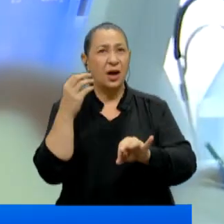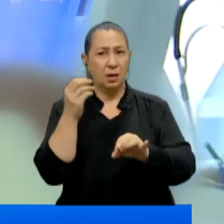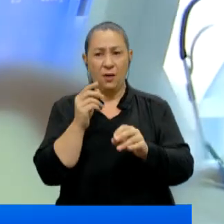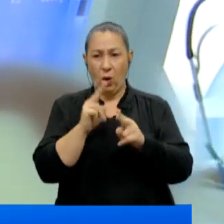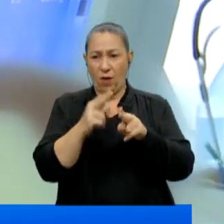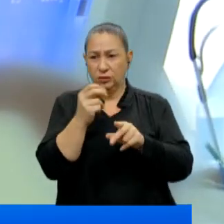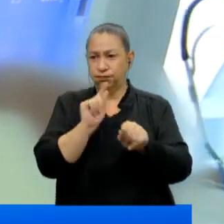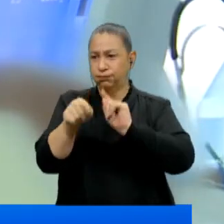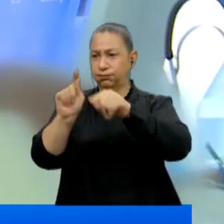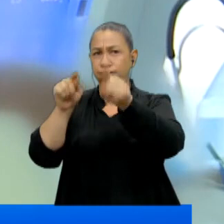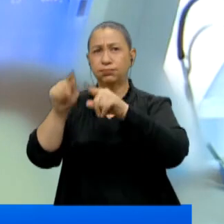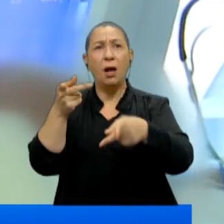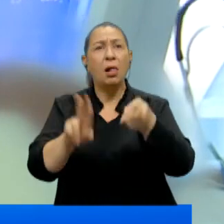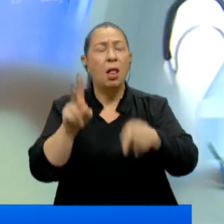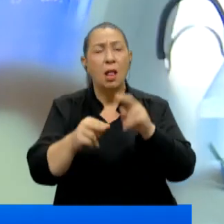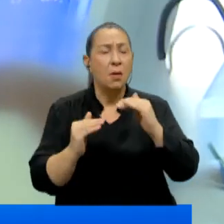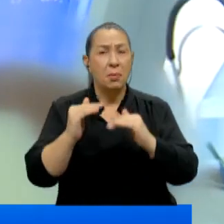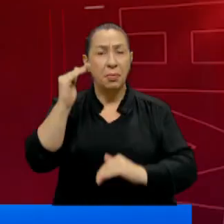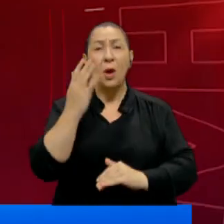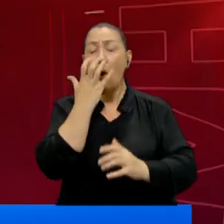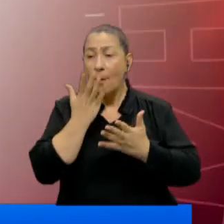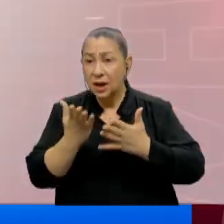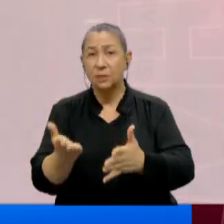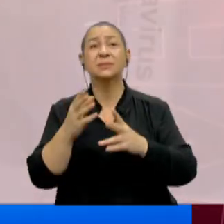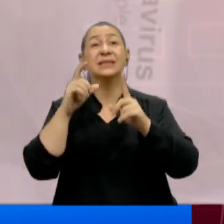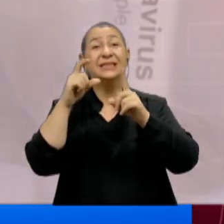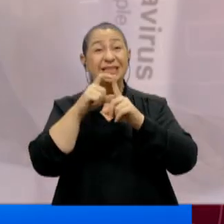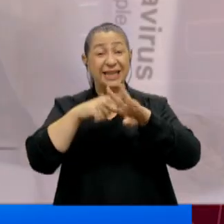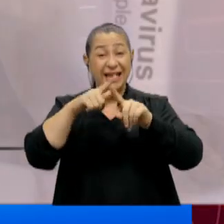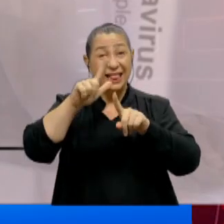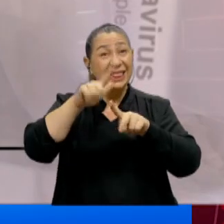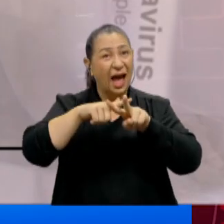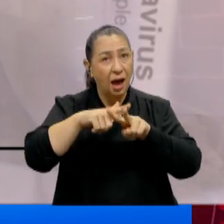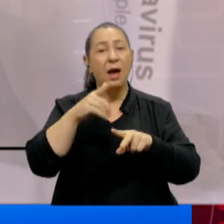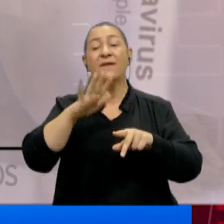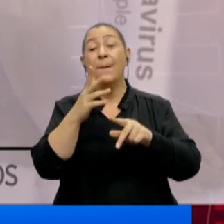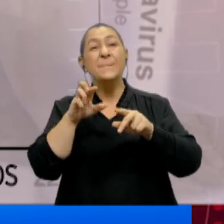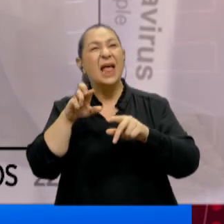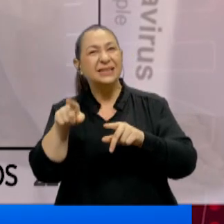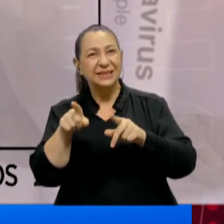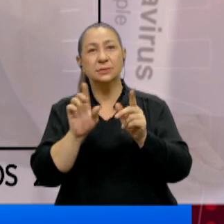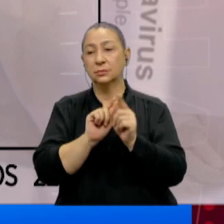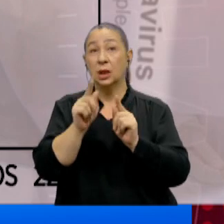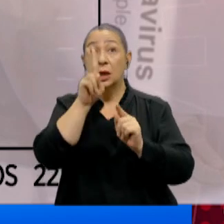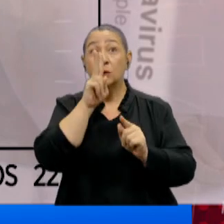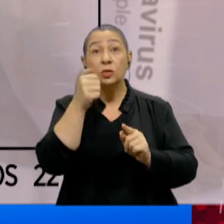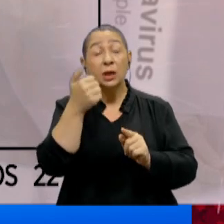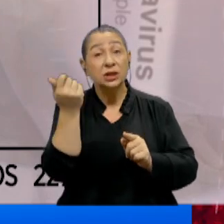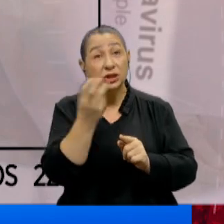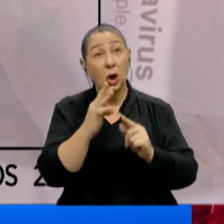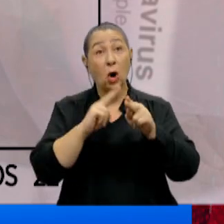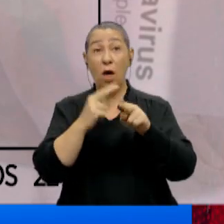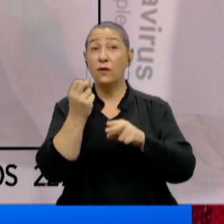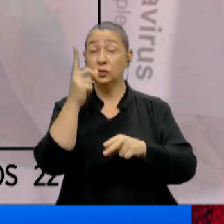vefat sayıları her geçen gün artıyor. Yoğun bakımlar Delta ve Delta Plus'a yakalanan aşısız hastalarla dolu. 206 kişi ise